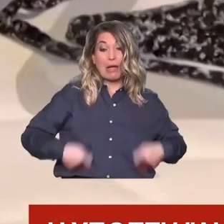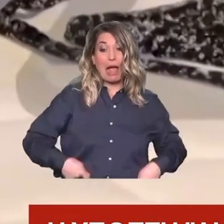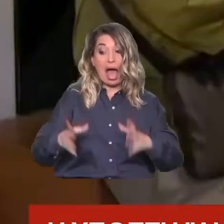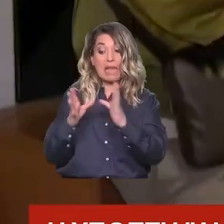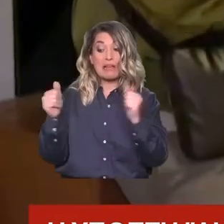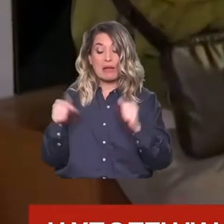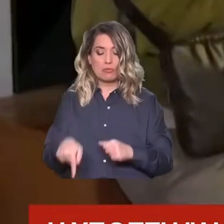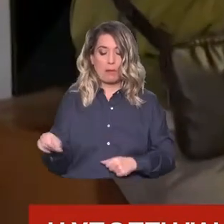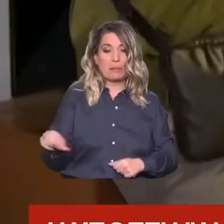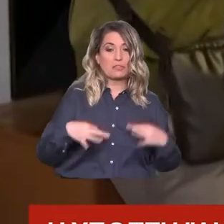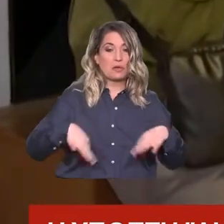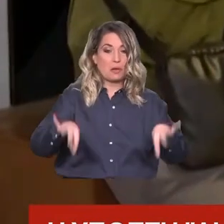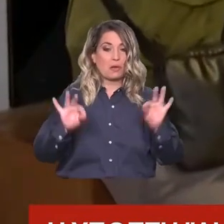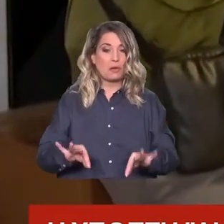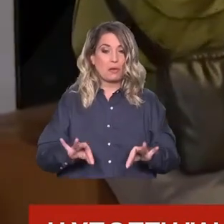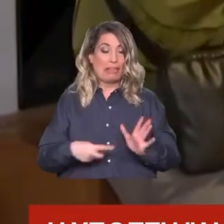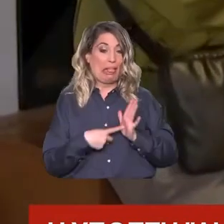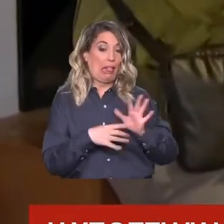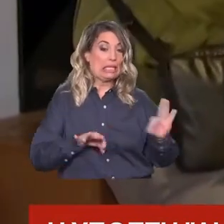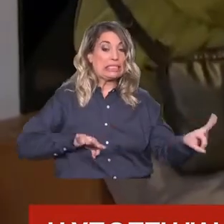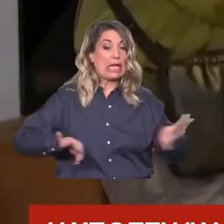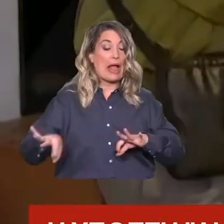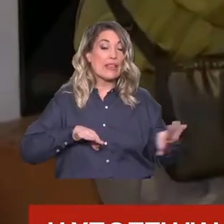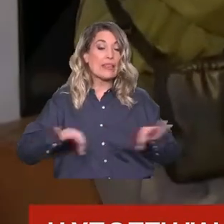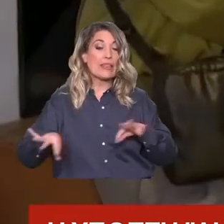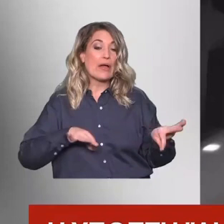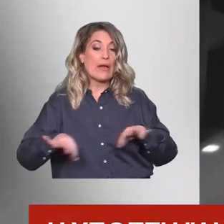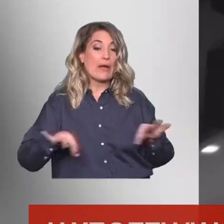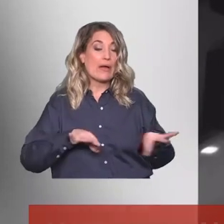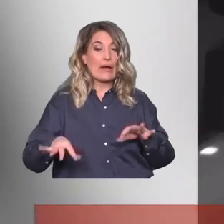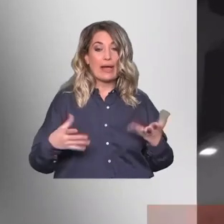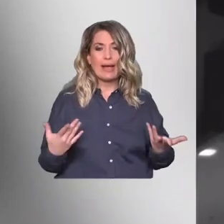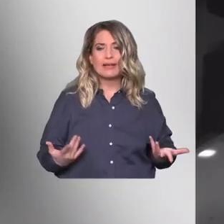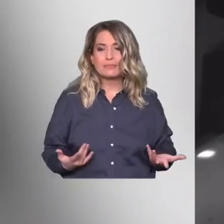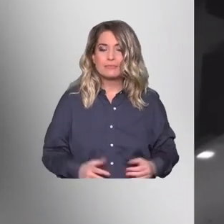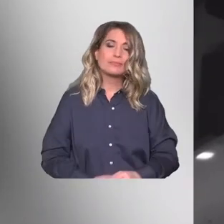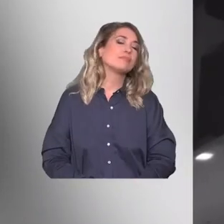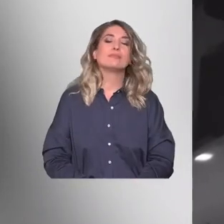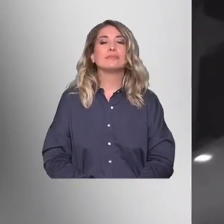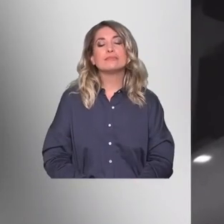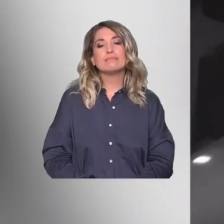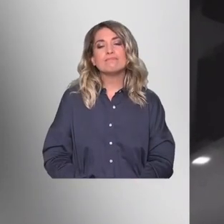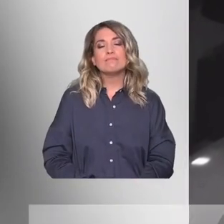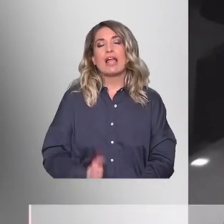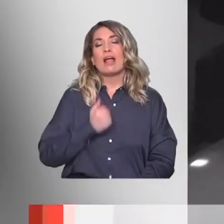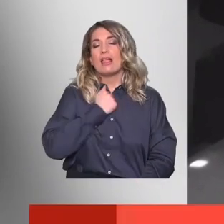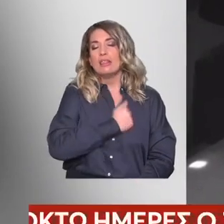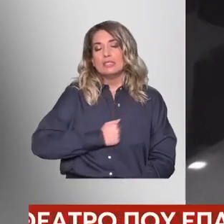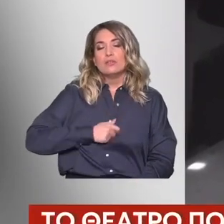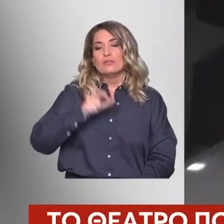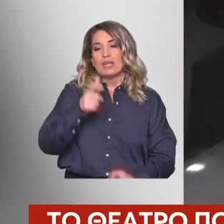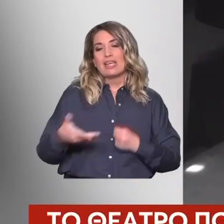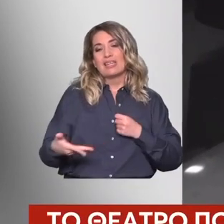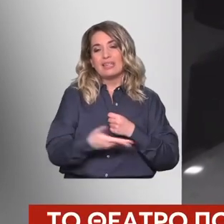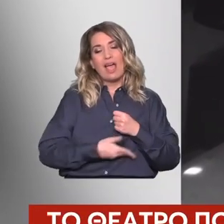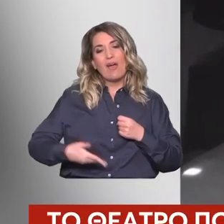δουλειά. Έλειπαν όλα της τα πράγματα, εκτός από αυτό εδώ. 3 χτυπήματα από κουζινομάχαιρο δέχτηκε η Γεωργία σύμφωνα με